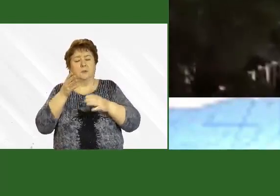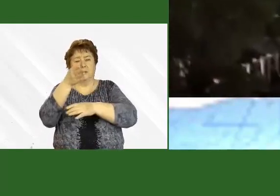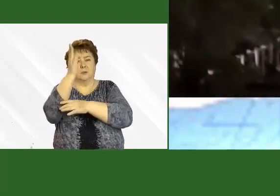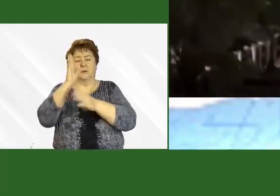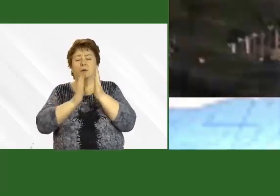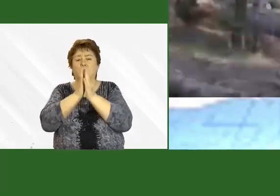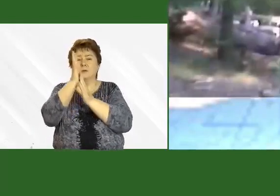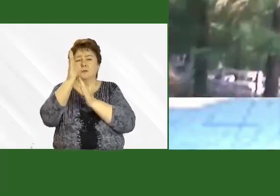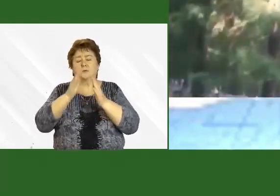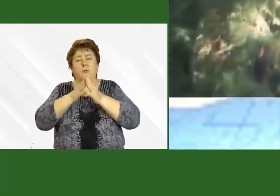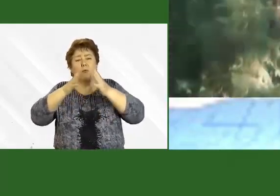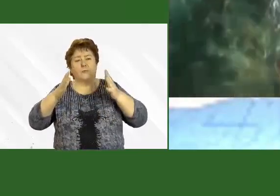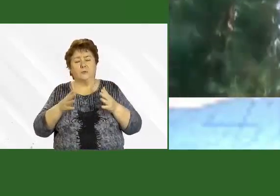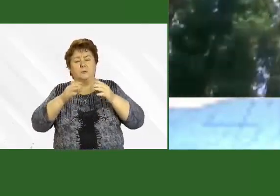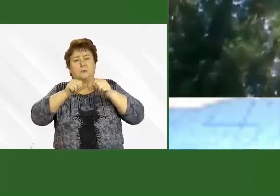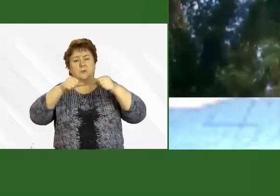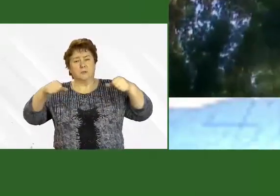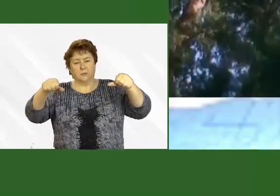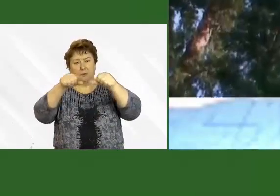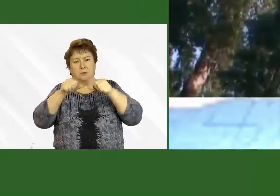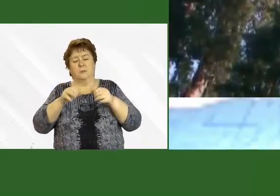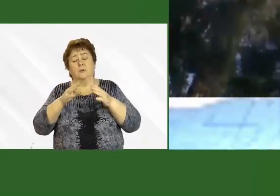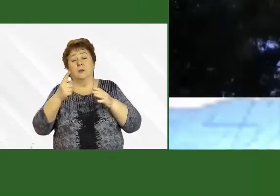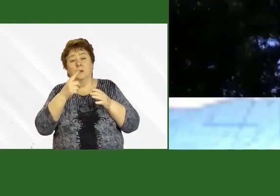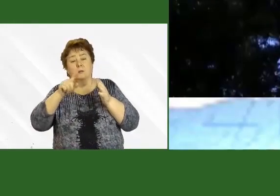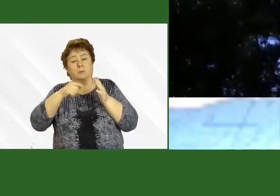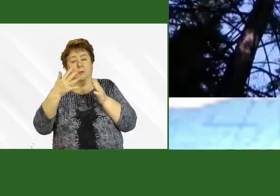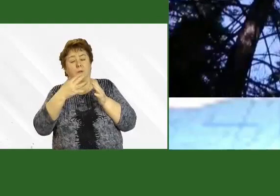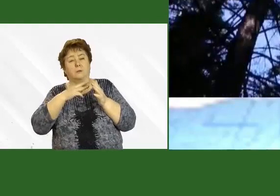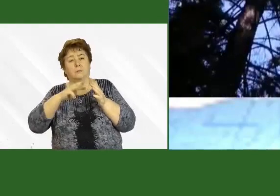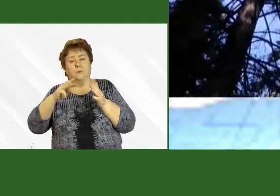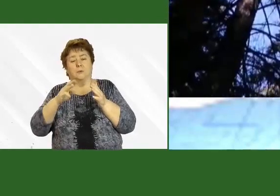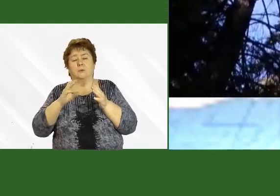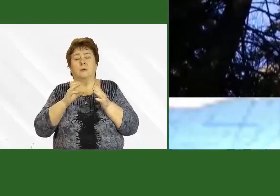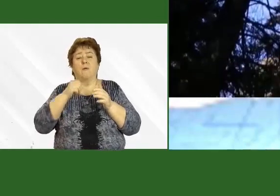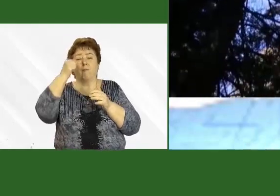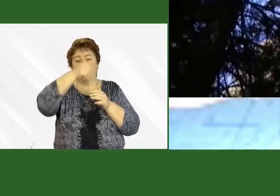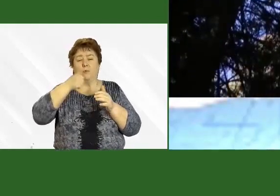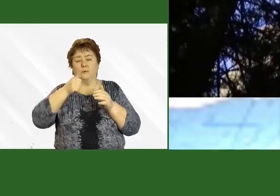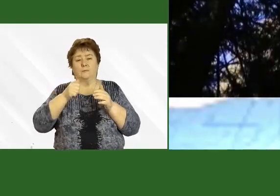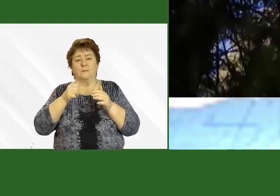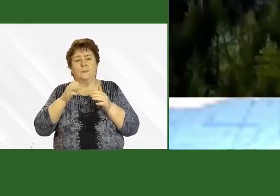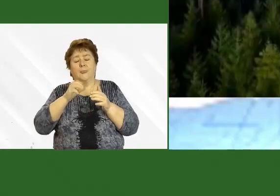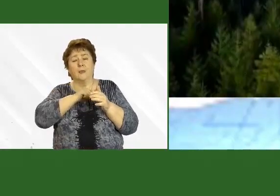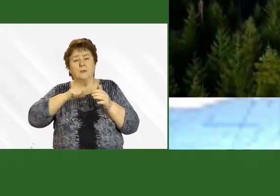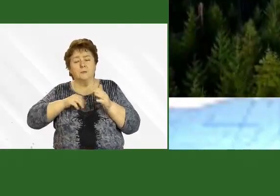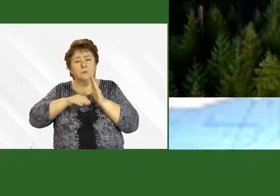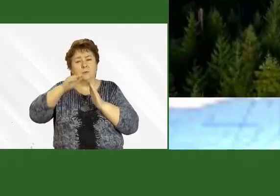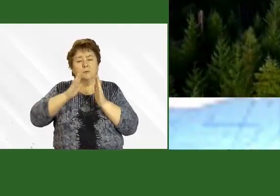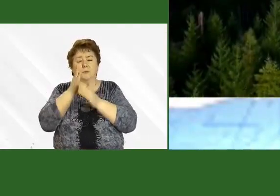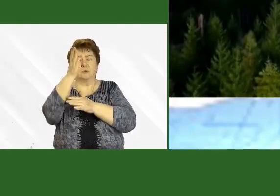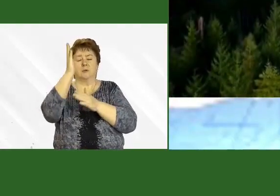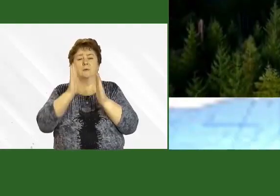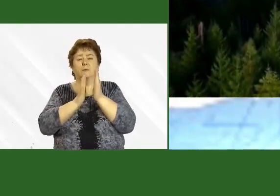еще растет и увеличивая свой диаметр ствола на полтора сантиметра в год а вор самое высокое дерево